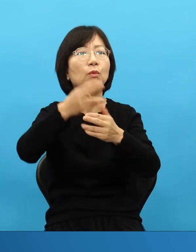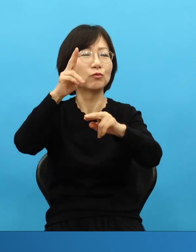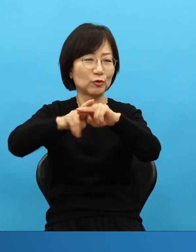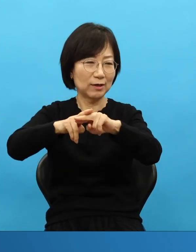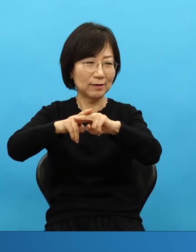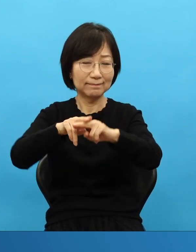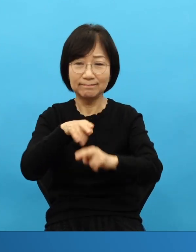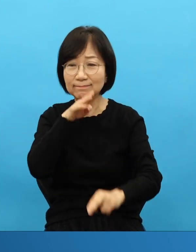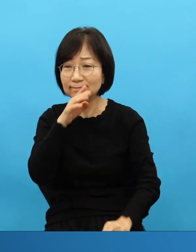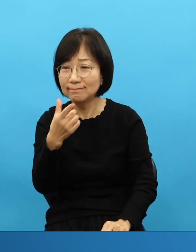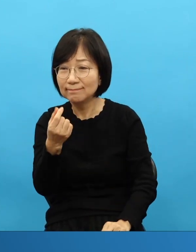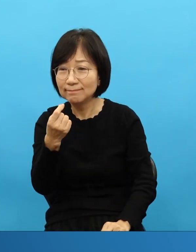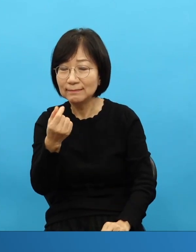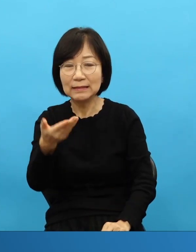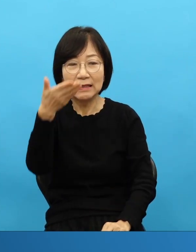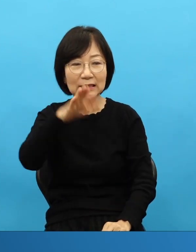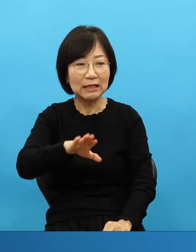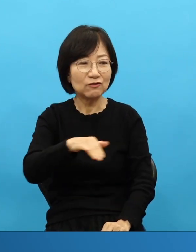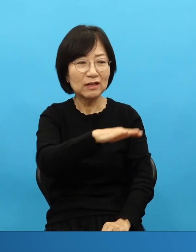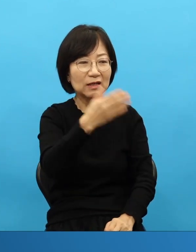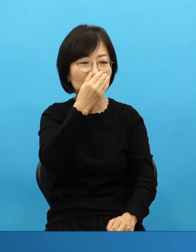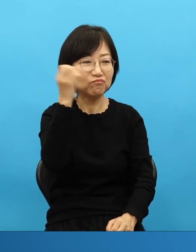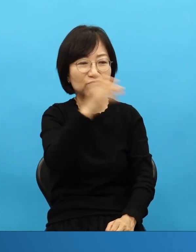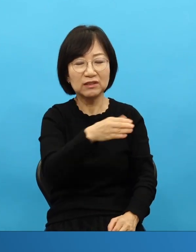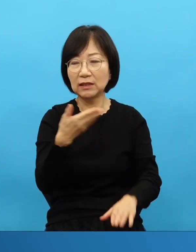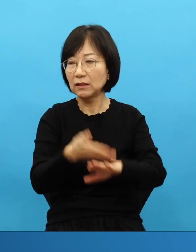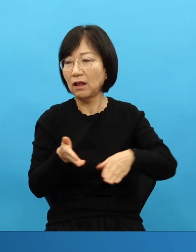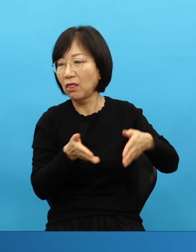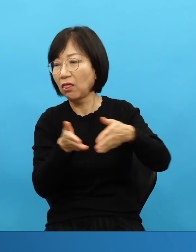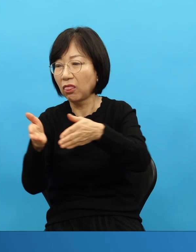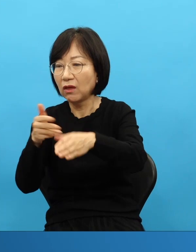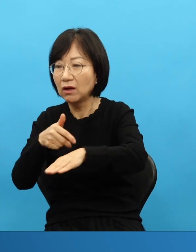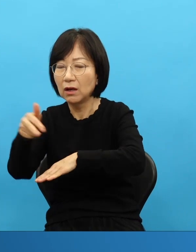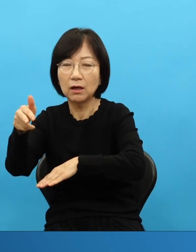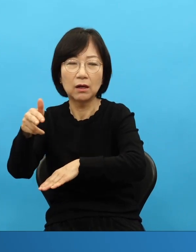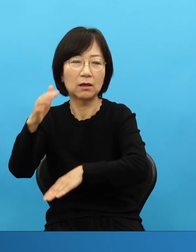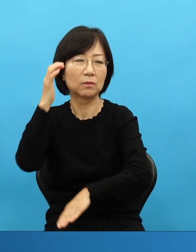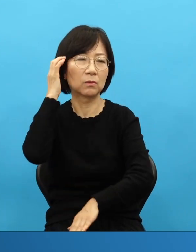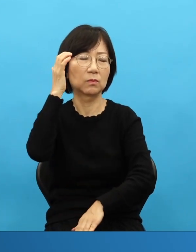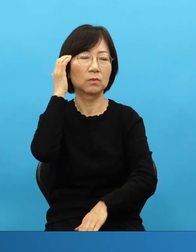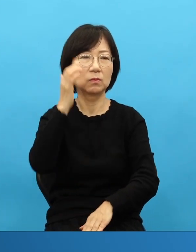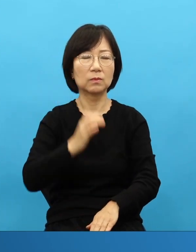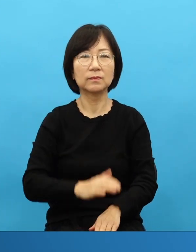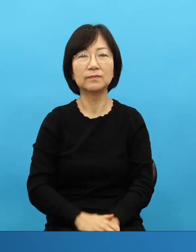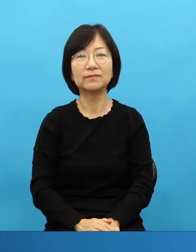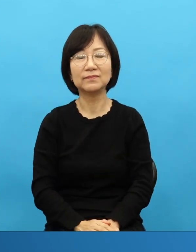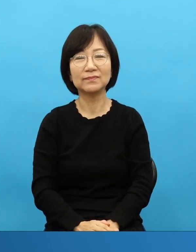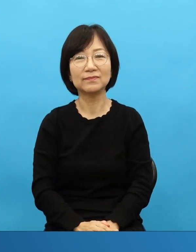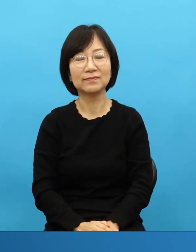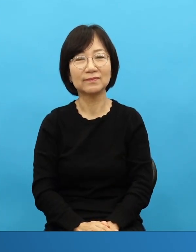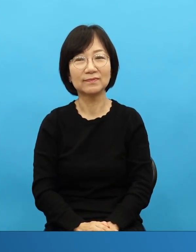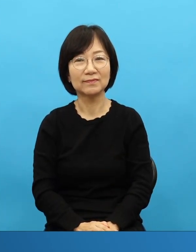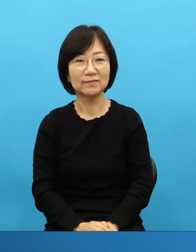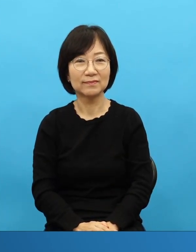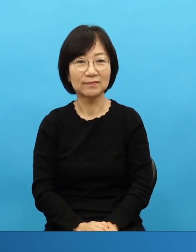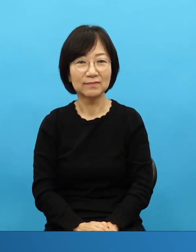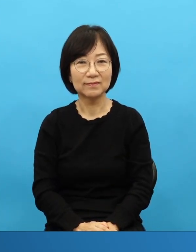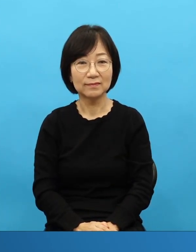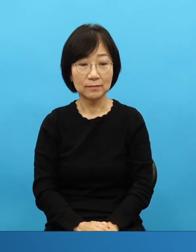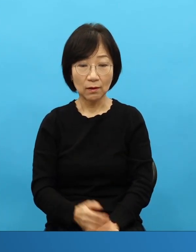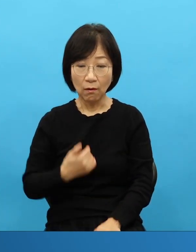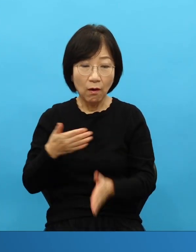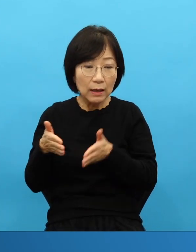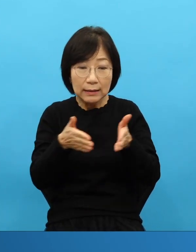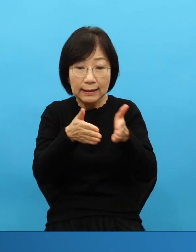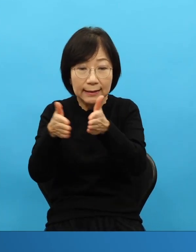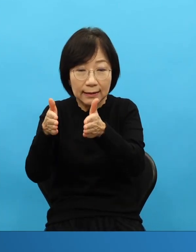길로 가버리면 안 The 되잖아요. bars in the throne is our background. It's our guarantee. But there's no way we should. There's no reason why we should go down a different way. 야, 그 길을 어떻게 찾습니까?